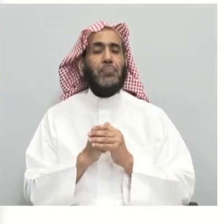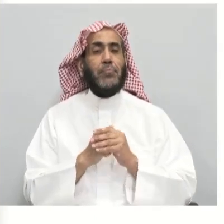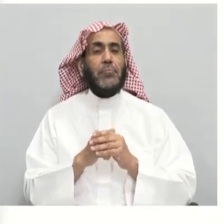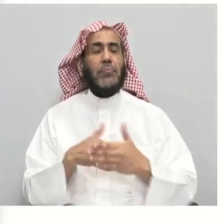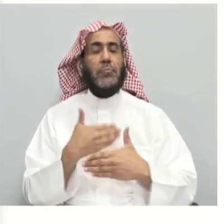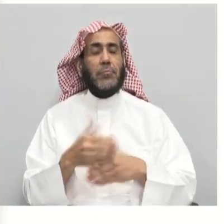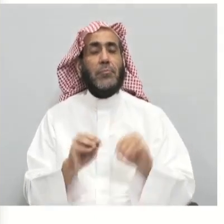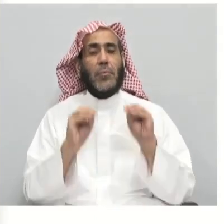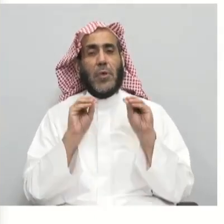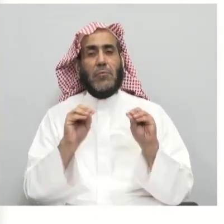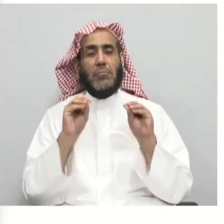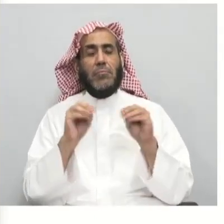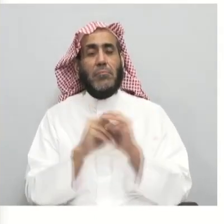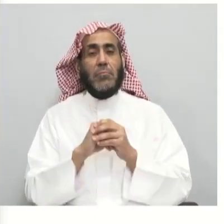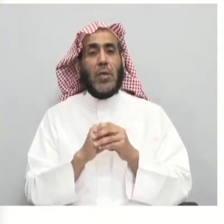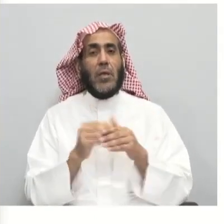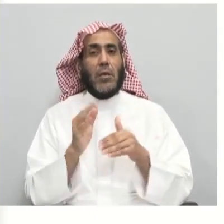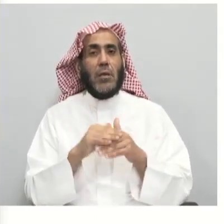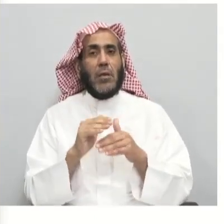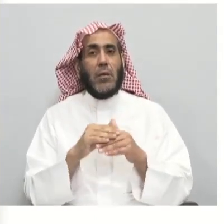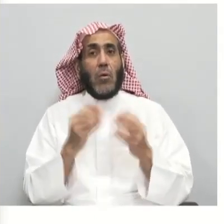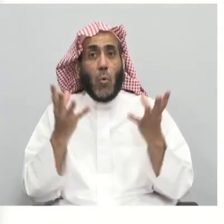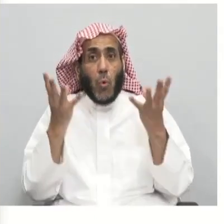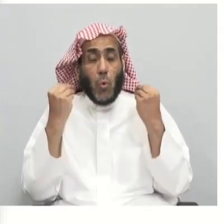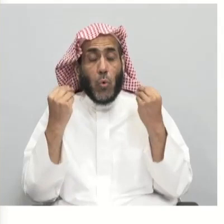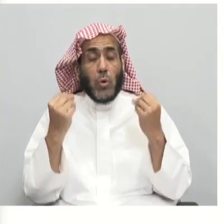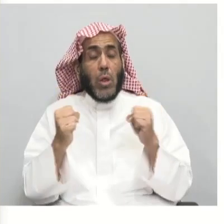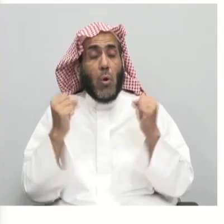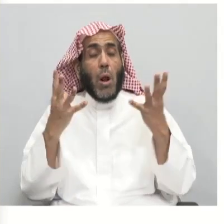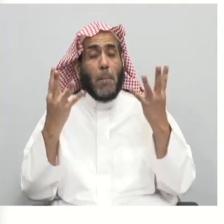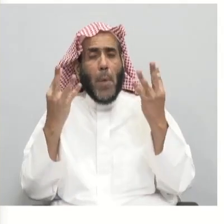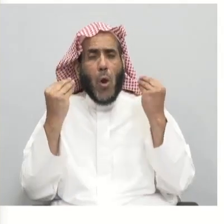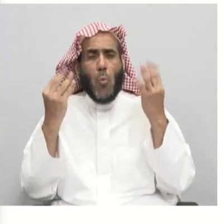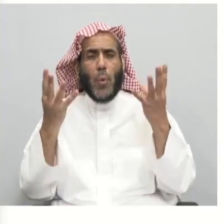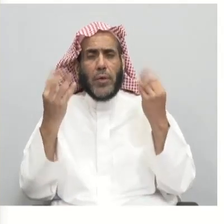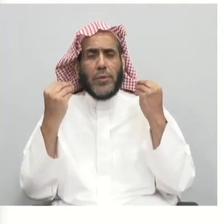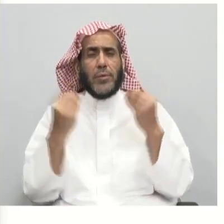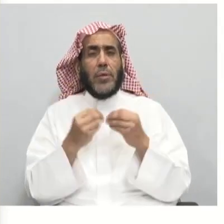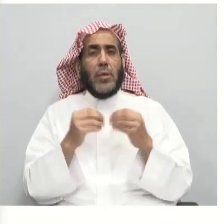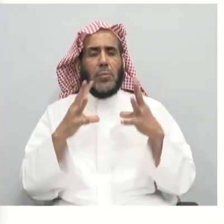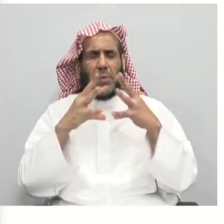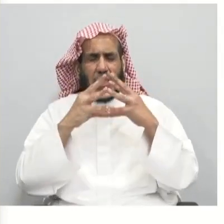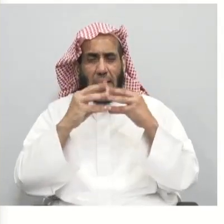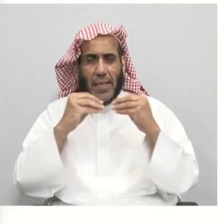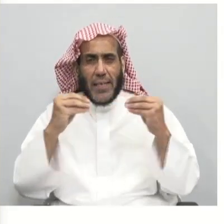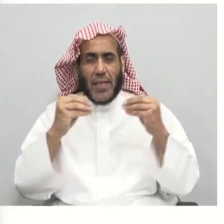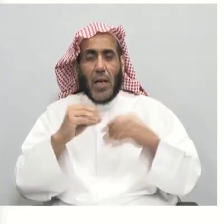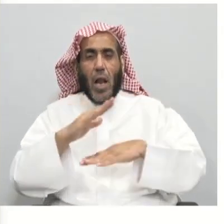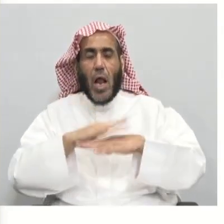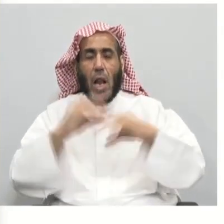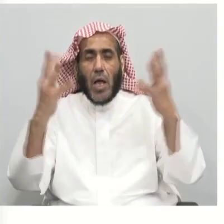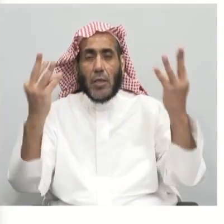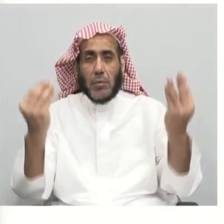كذلك تعرفنا على حصيله الثوره المعلوماتيه في التحليل الادبي